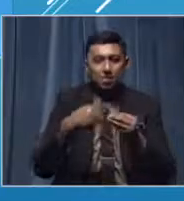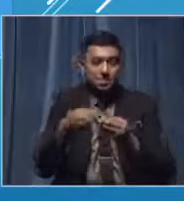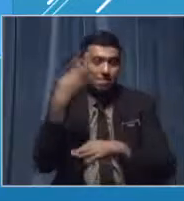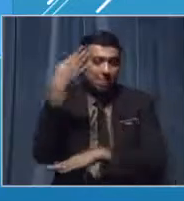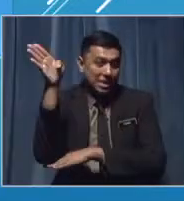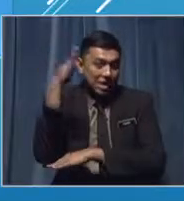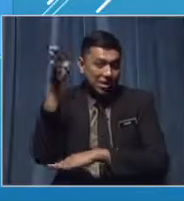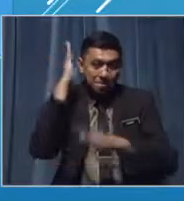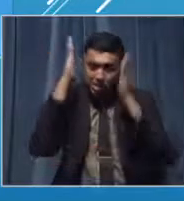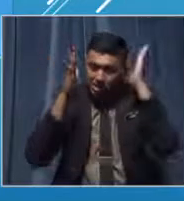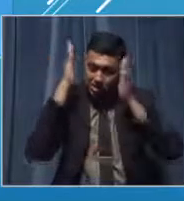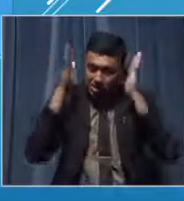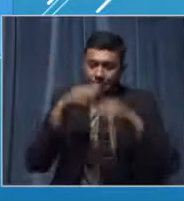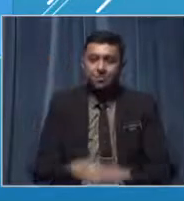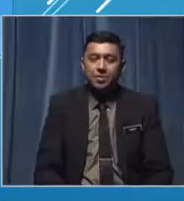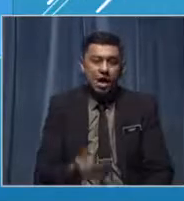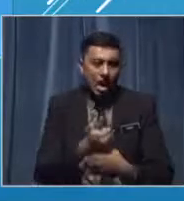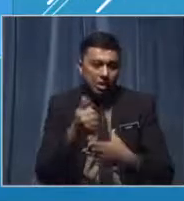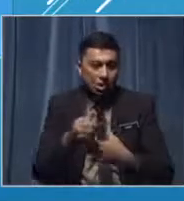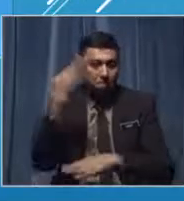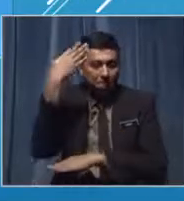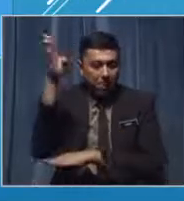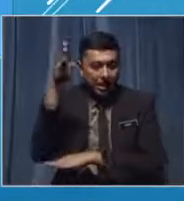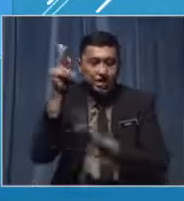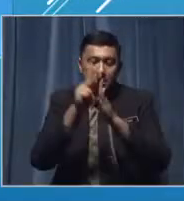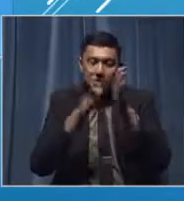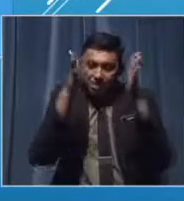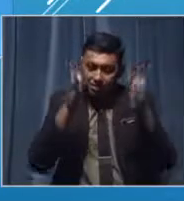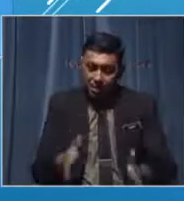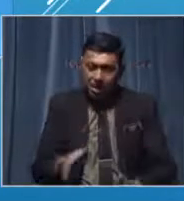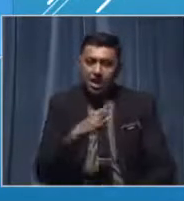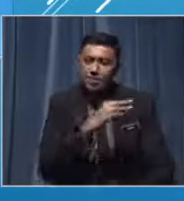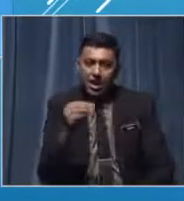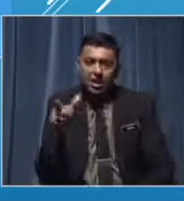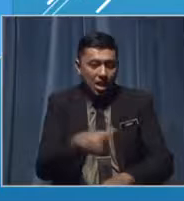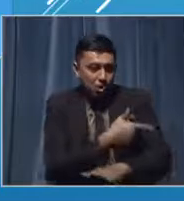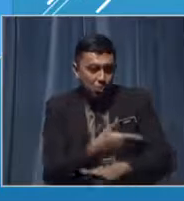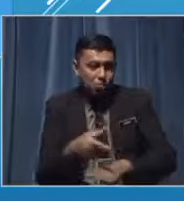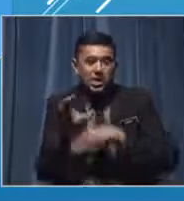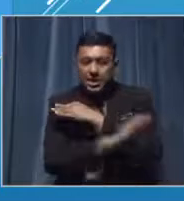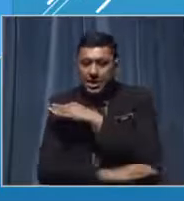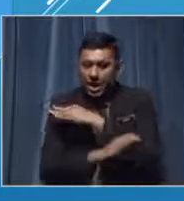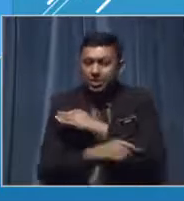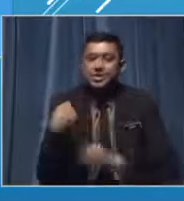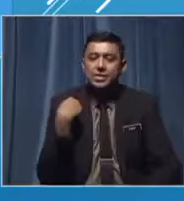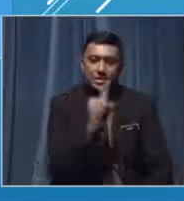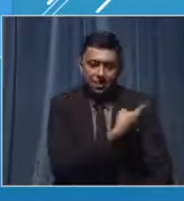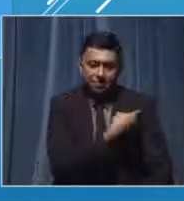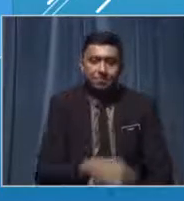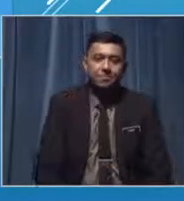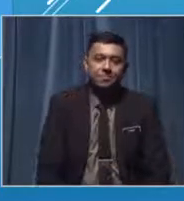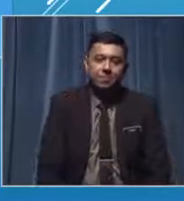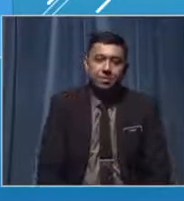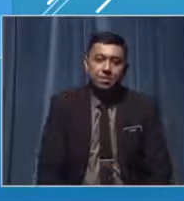bendera Malaysia atau bendera kebangsaan dan lagu kebangsaan negara kita. Pelajaran